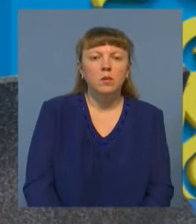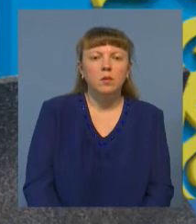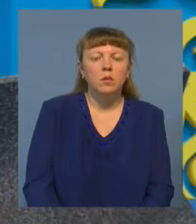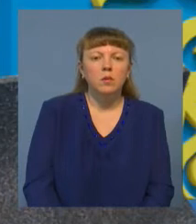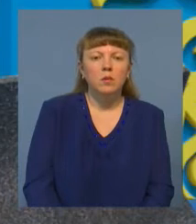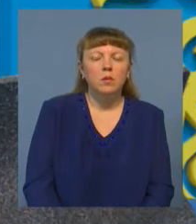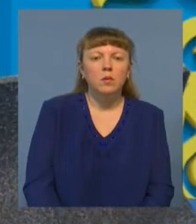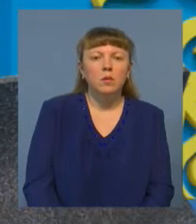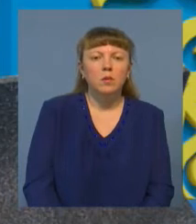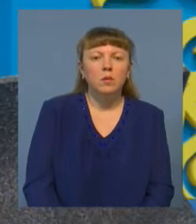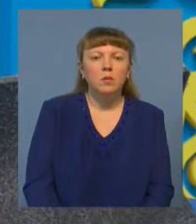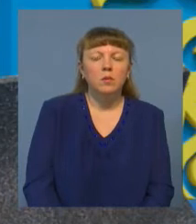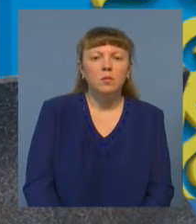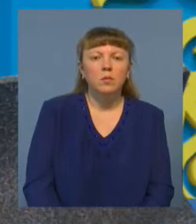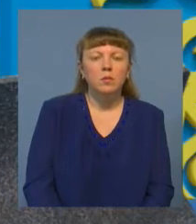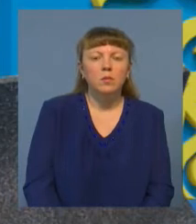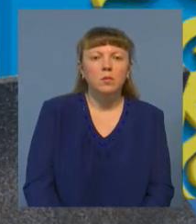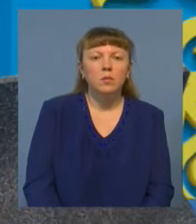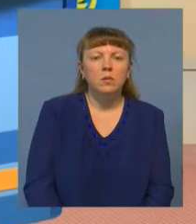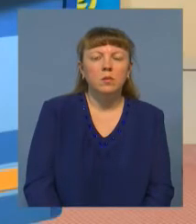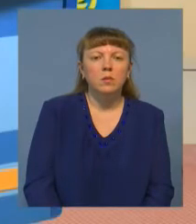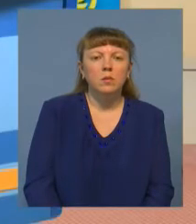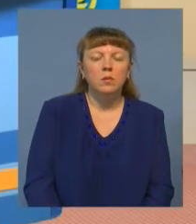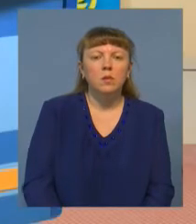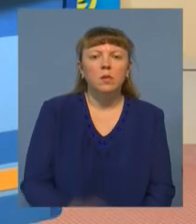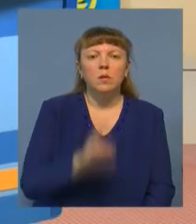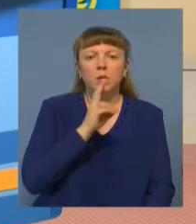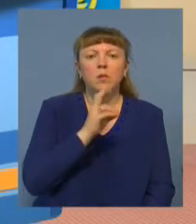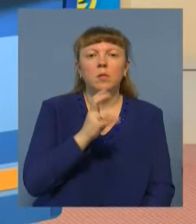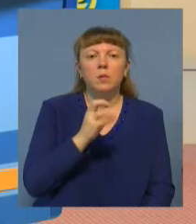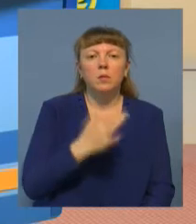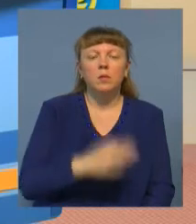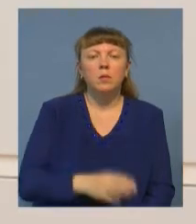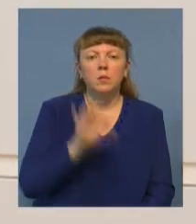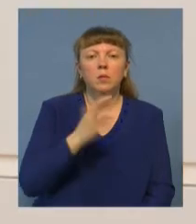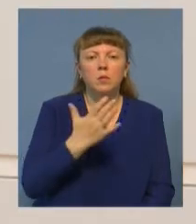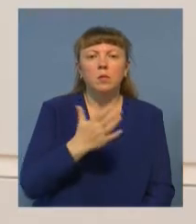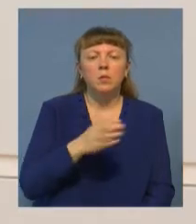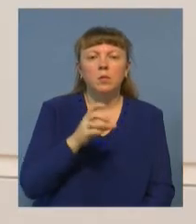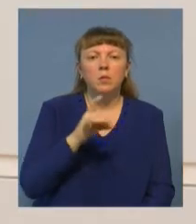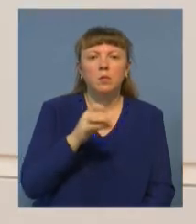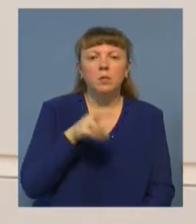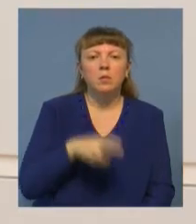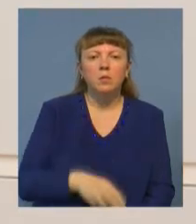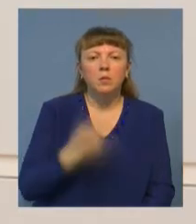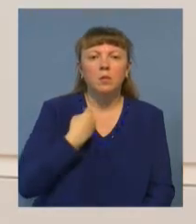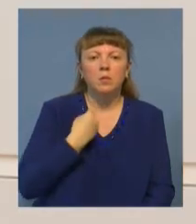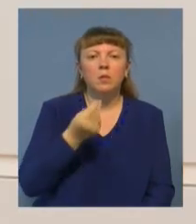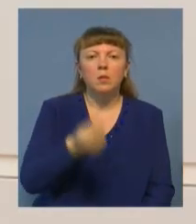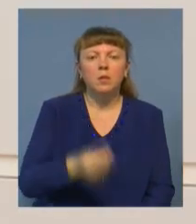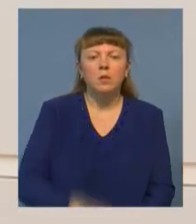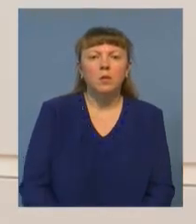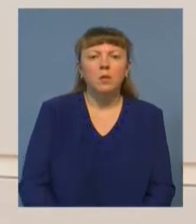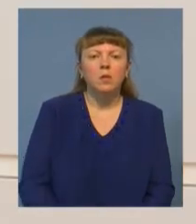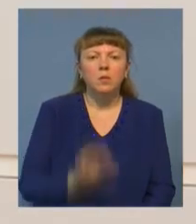обращается вот в суд с заявлением об установлении фактов, имеющих юридическое значение. Государственная пошлина – это 0,5 МРП. Должна быть оплачена государственная пошлина